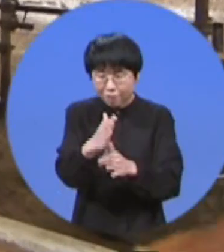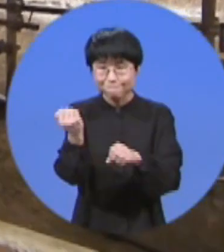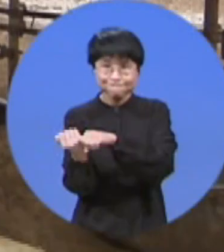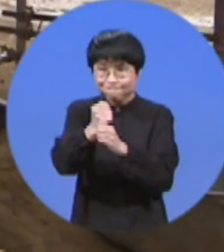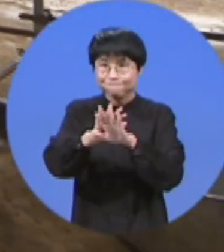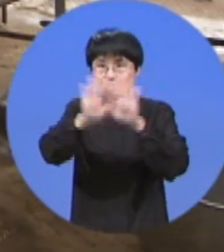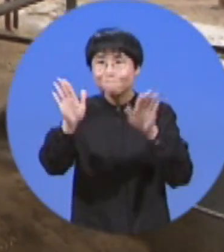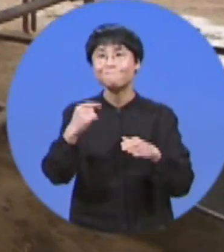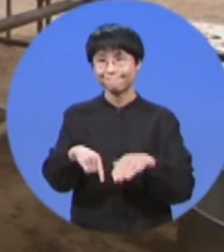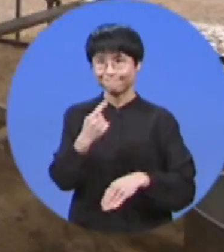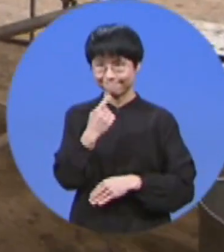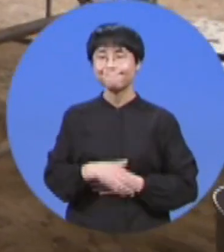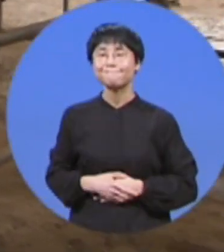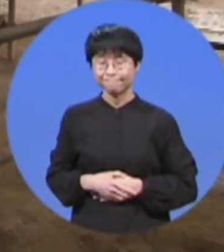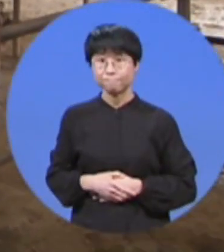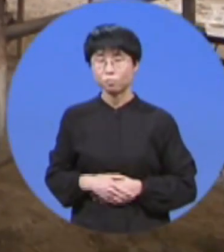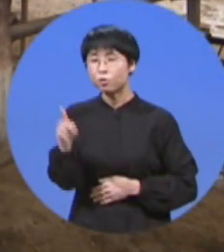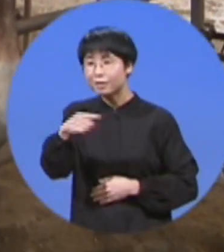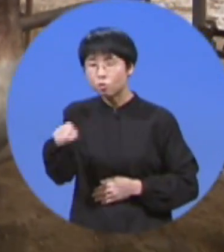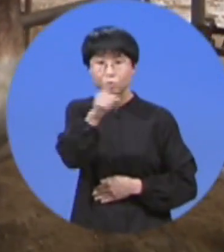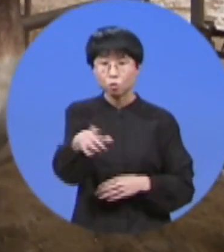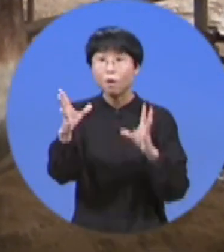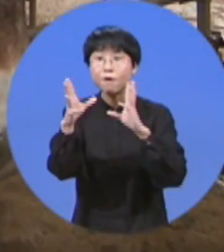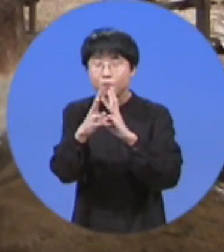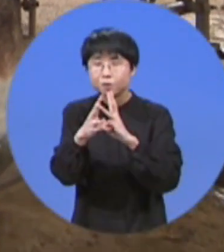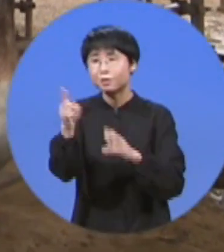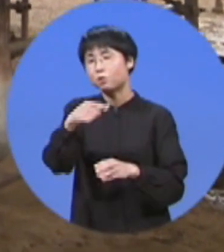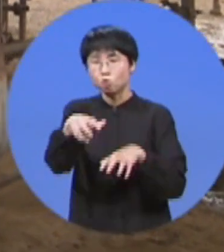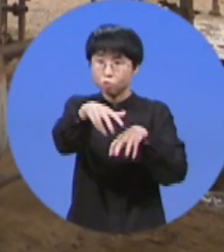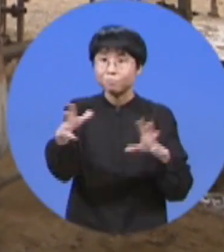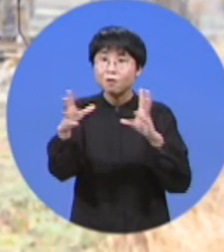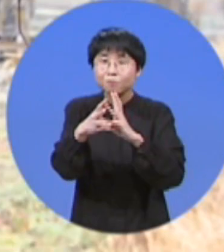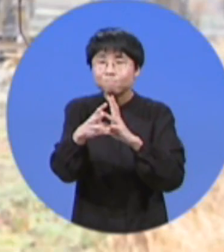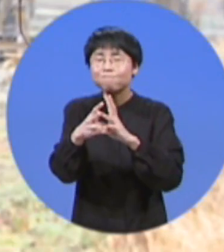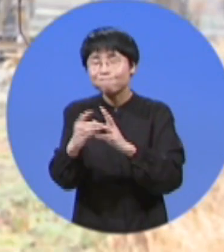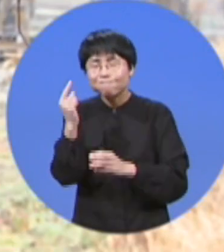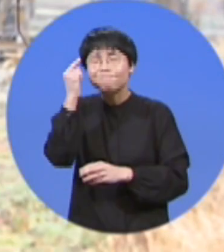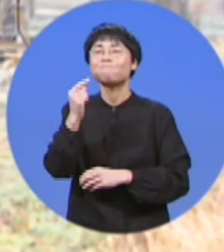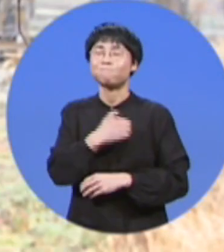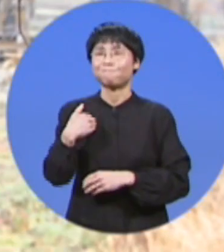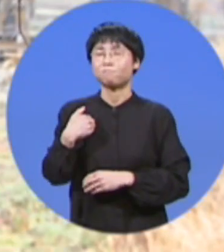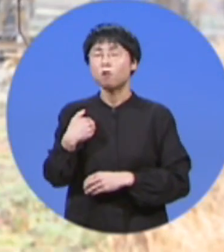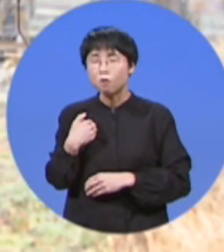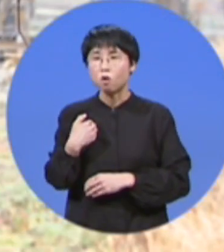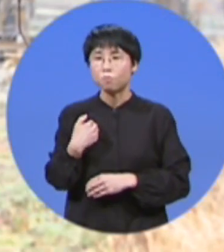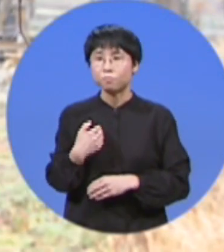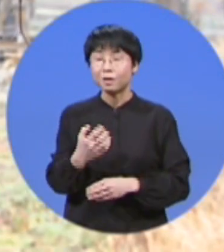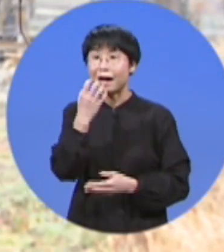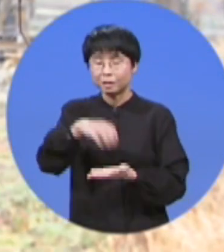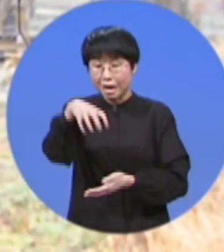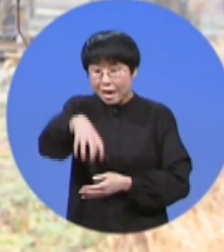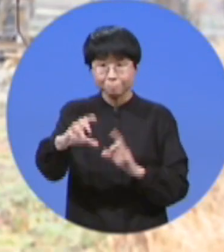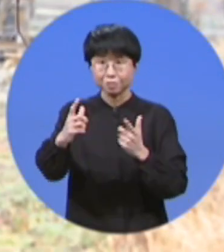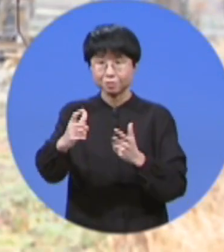始めました。そこでもね、人と人との縁とか人と動物の縁っていうのも感じたので、縁をやっぱりこの園に